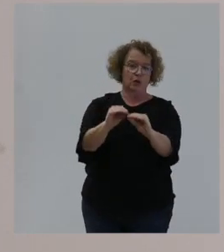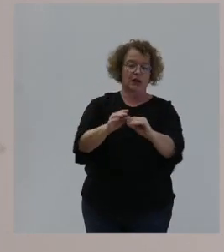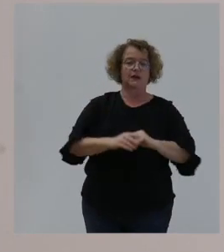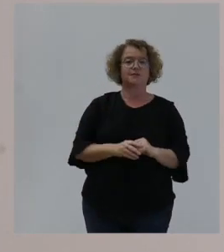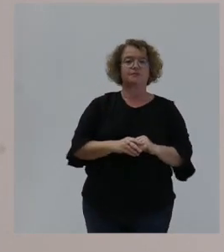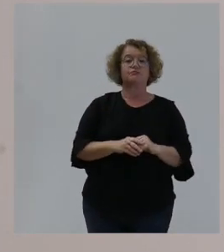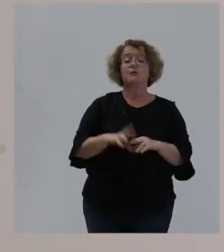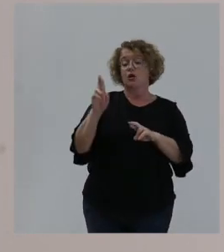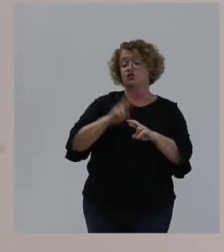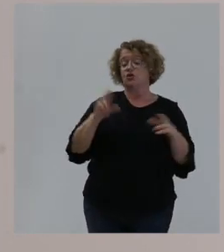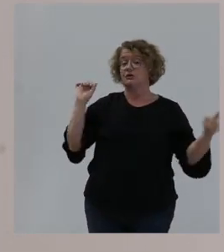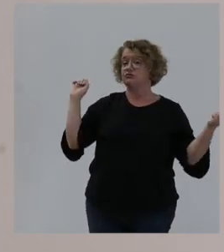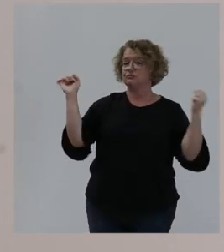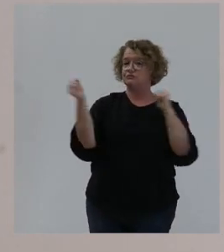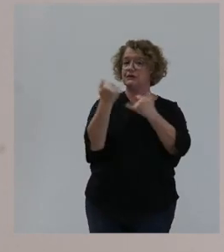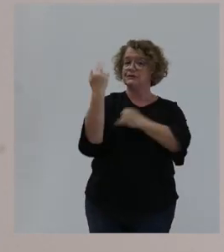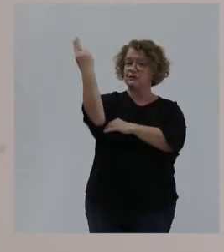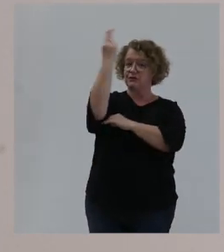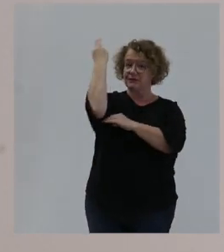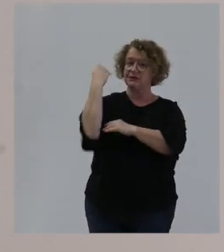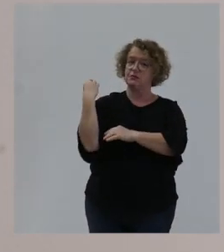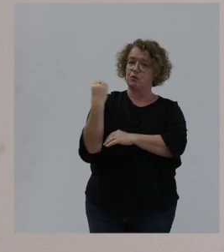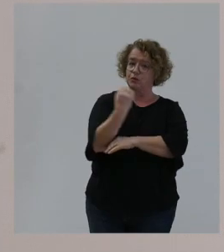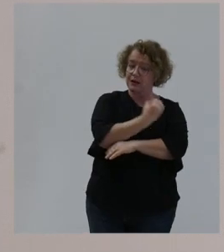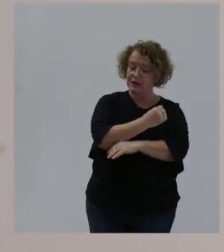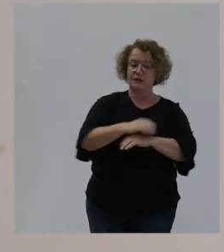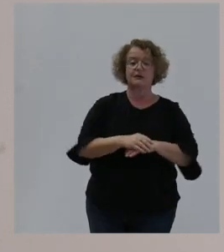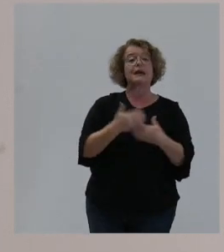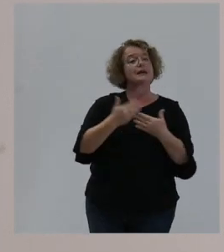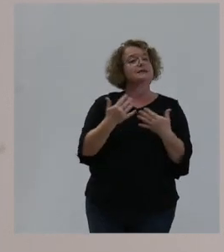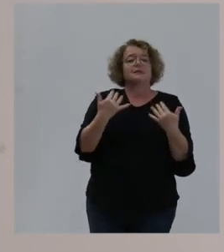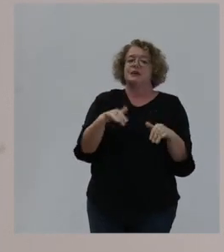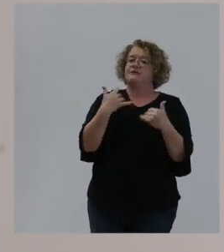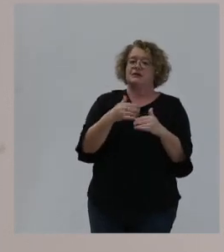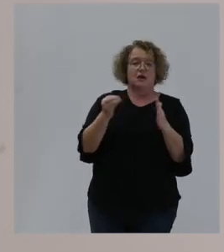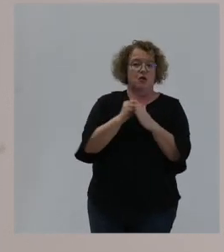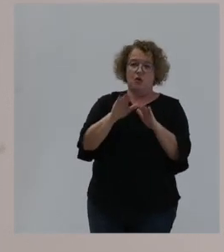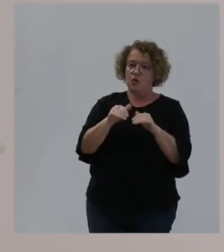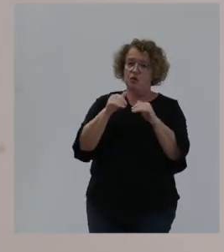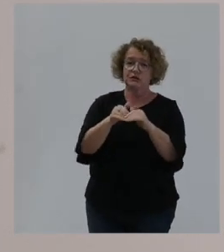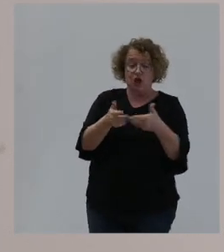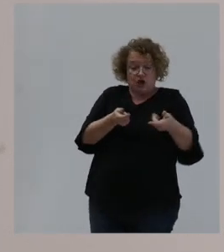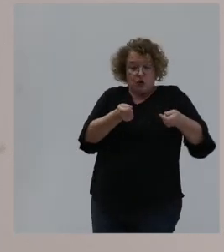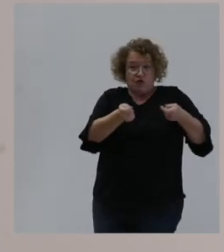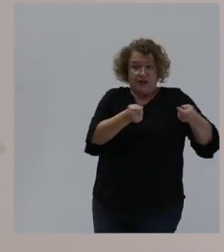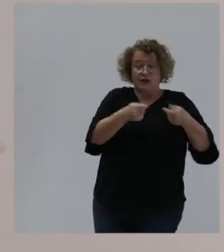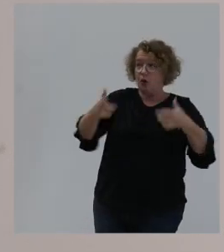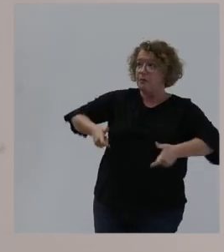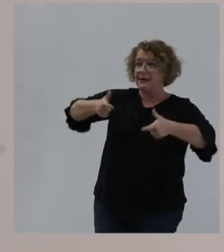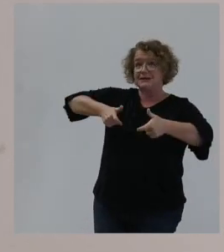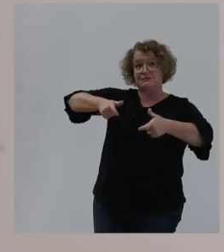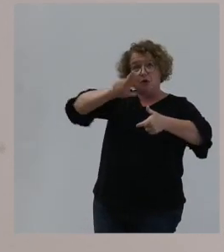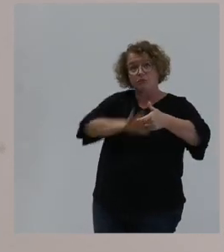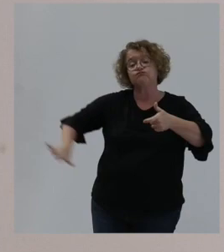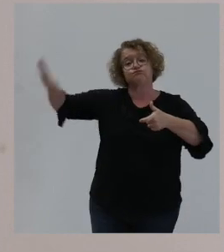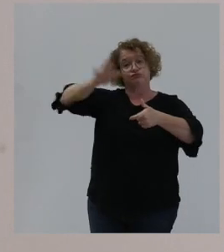chantiers transformateurs pour notre établissement qu'il nous importe de mener jusqu'au bout. De la gouvernance à la rénovation des bâtiments non